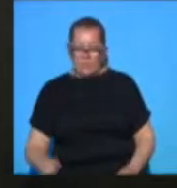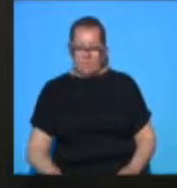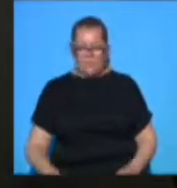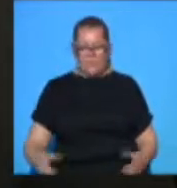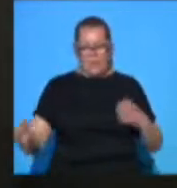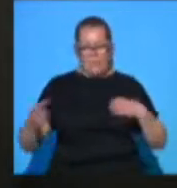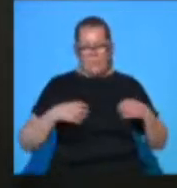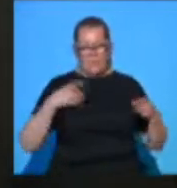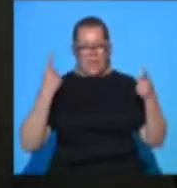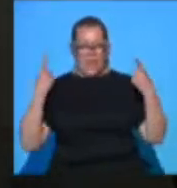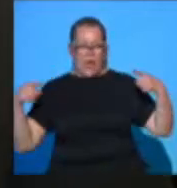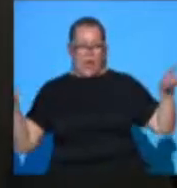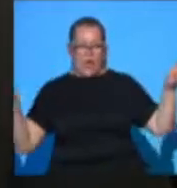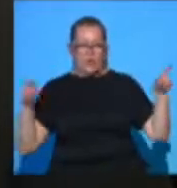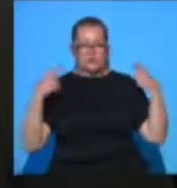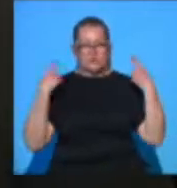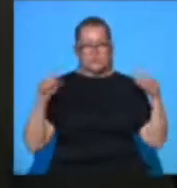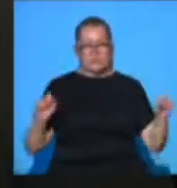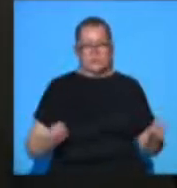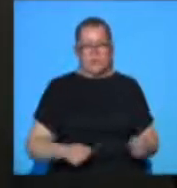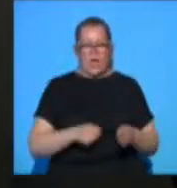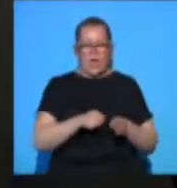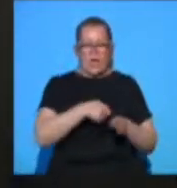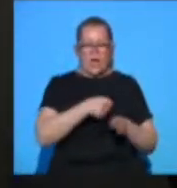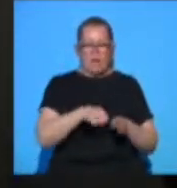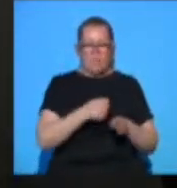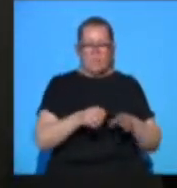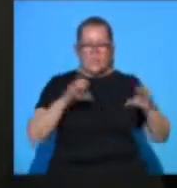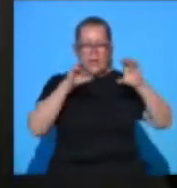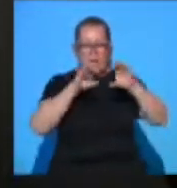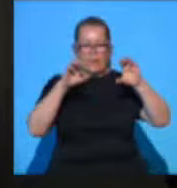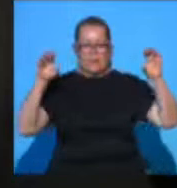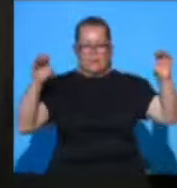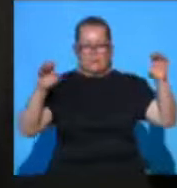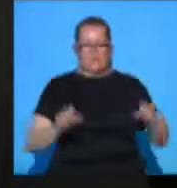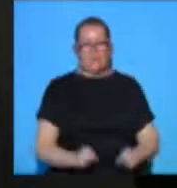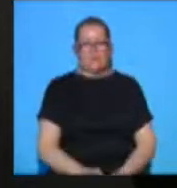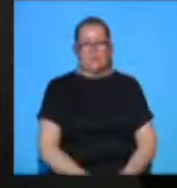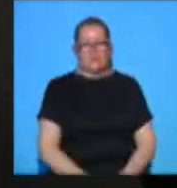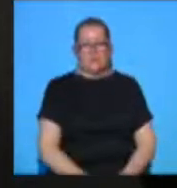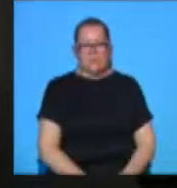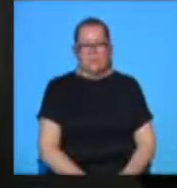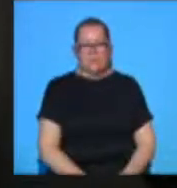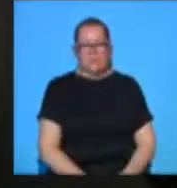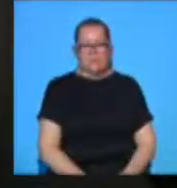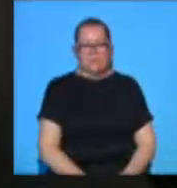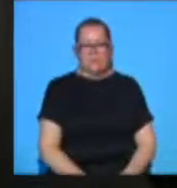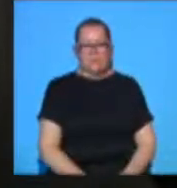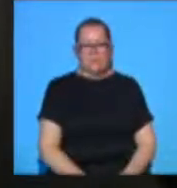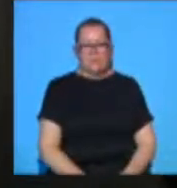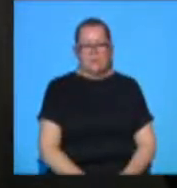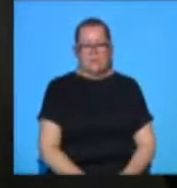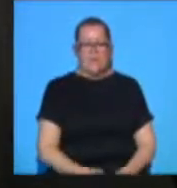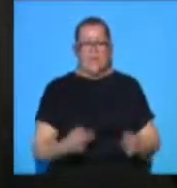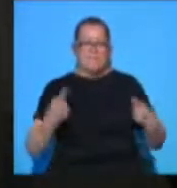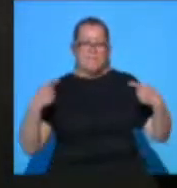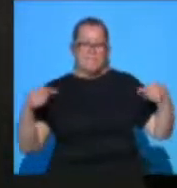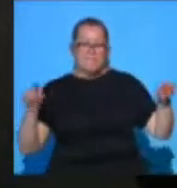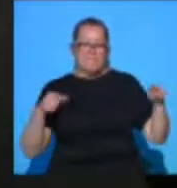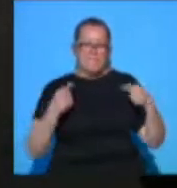teatru, bineînțeles, spectacole, cinema, expoziții, happening-uri și, bineînțeles,